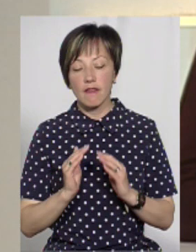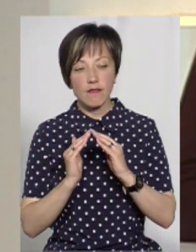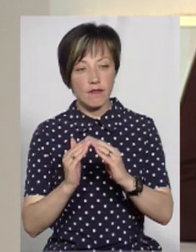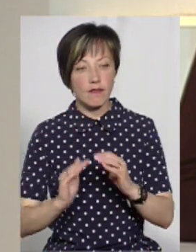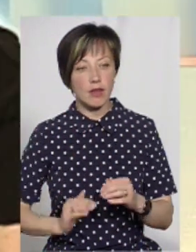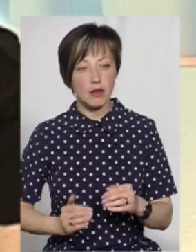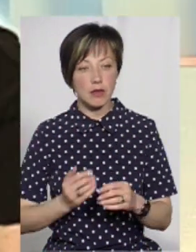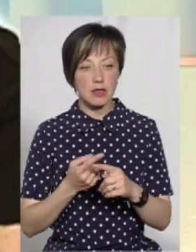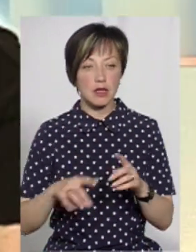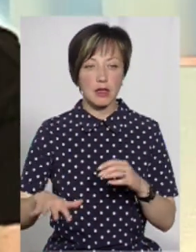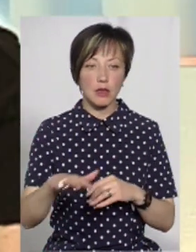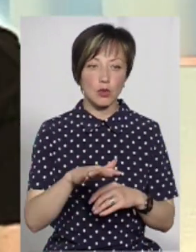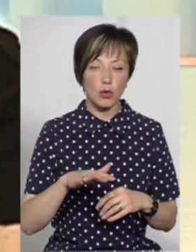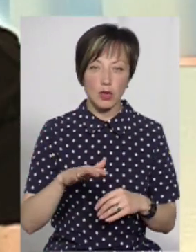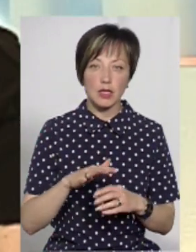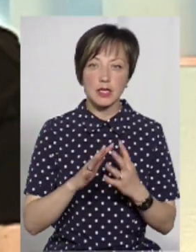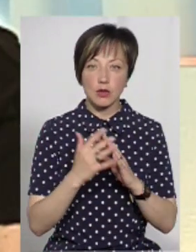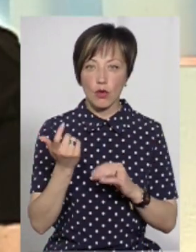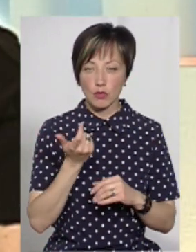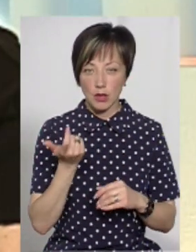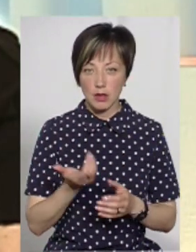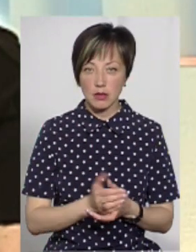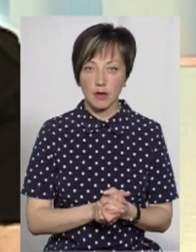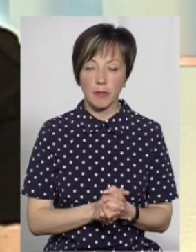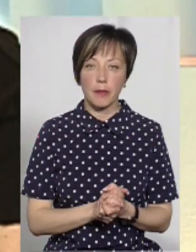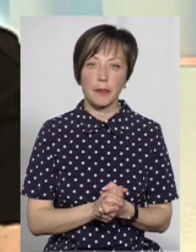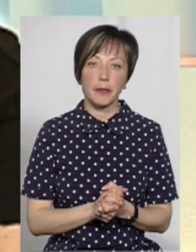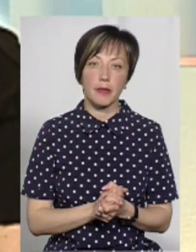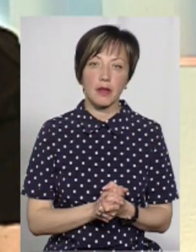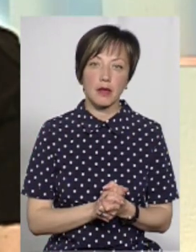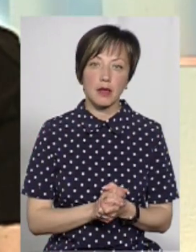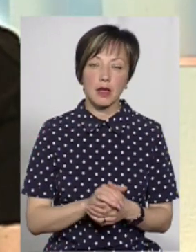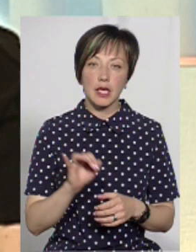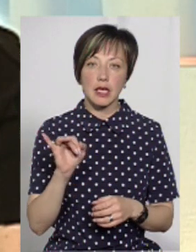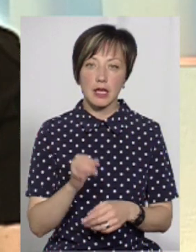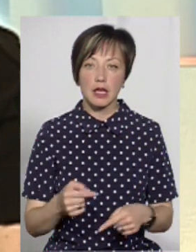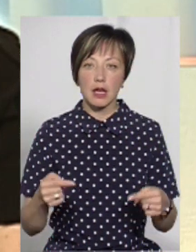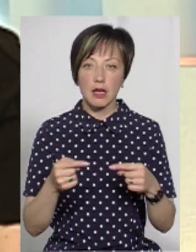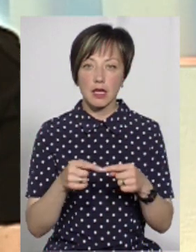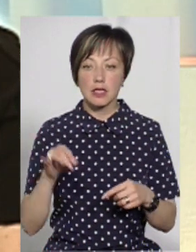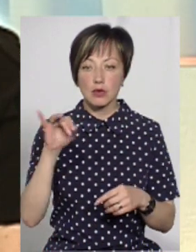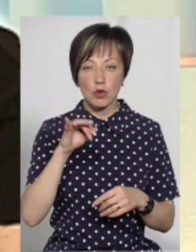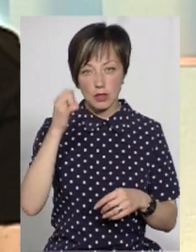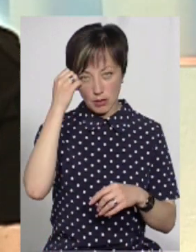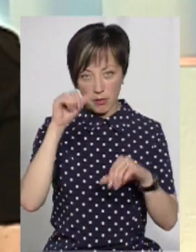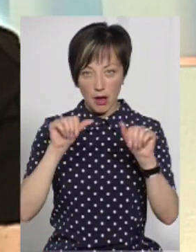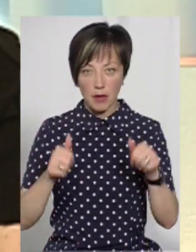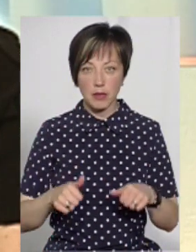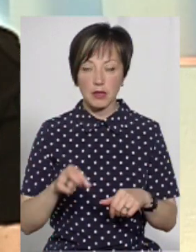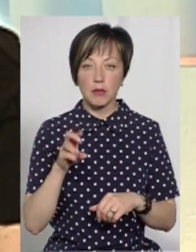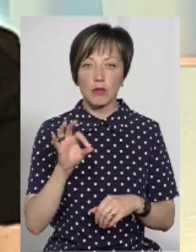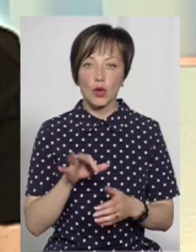фермерські території, і, ну, сільського господарства, сільські території, і якраз історичні пам'ятки, тому